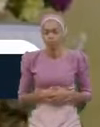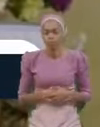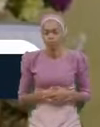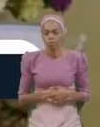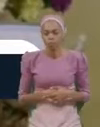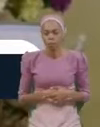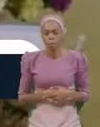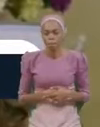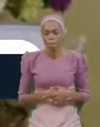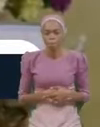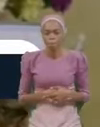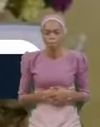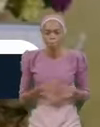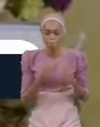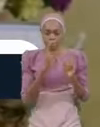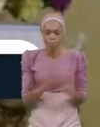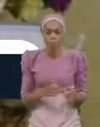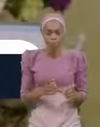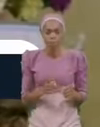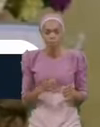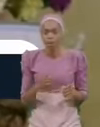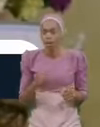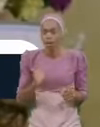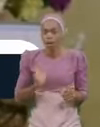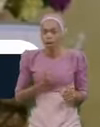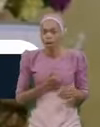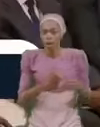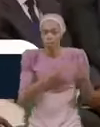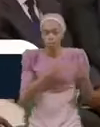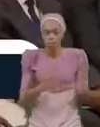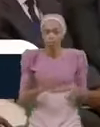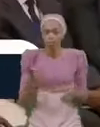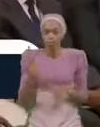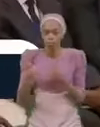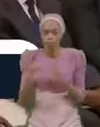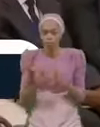prochain n voisins sont ceux qui ont besoin de nos